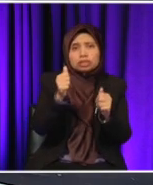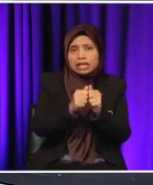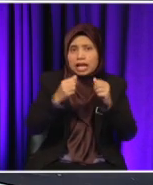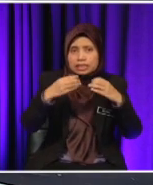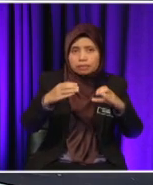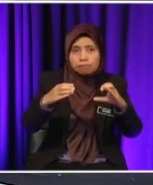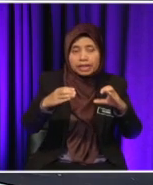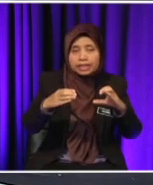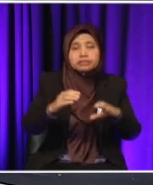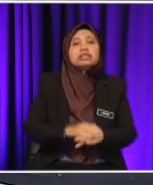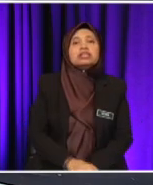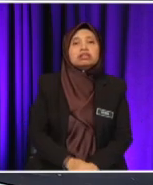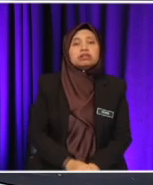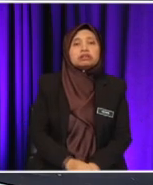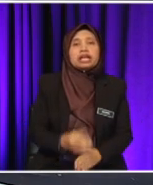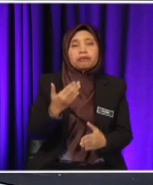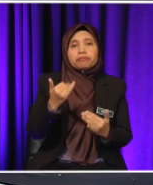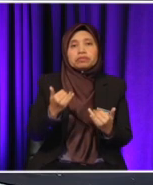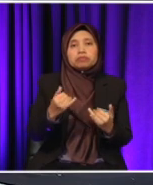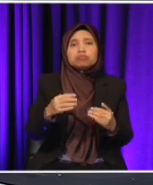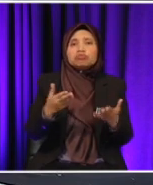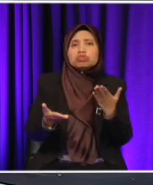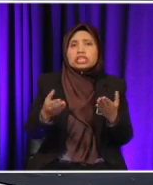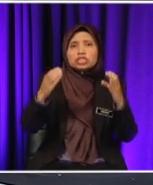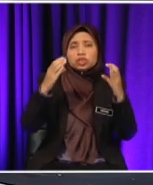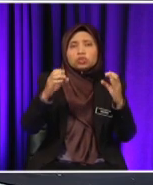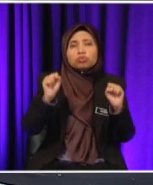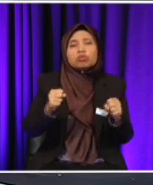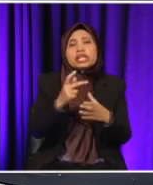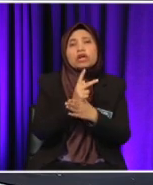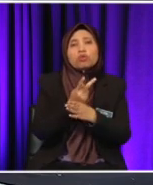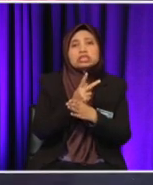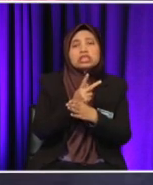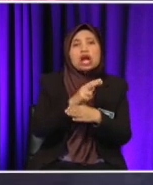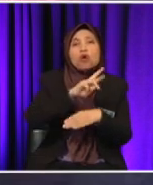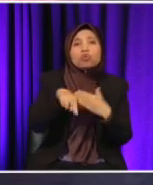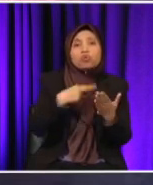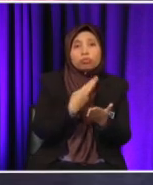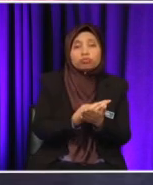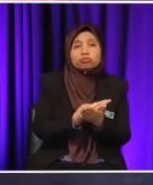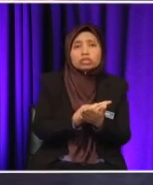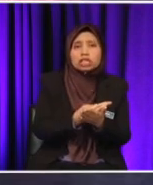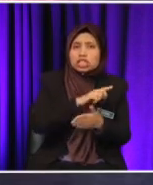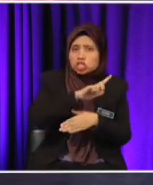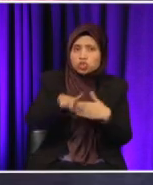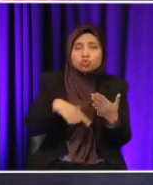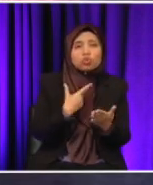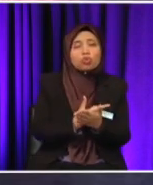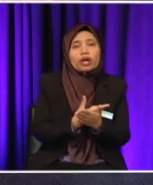penting ini juga boleh kongsikanlah rumusan secara keseluruhan